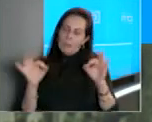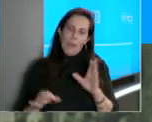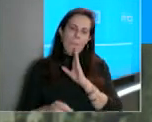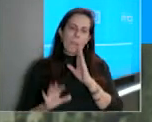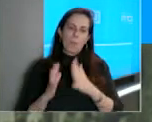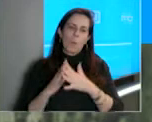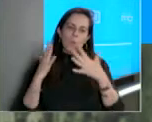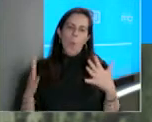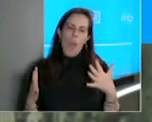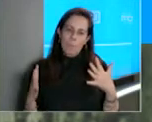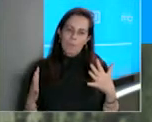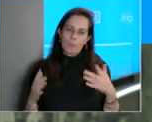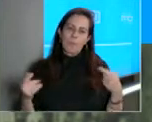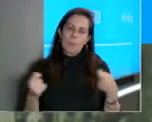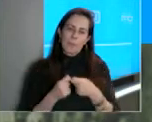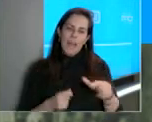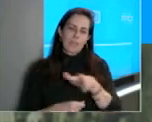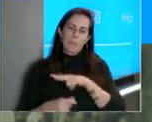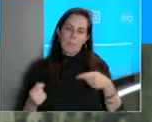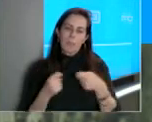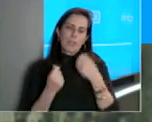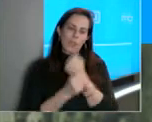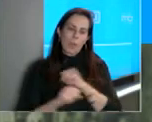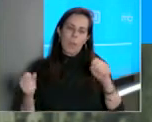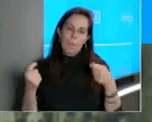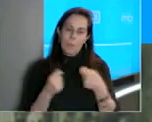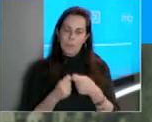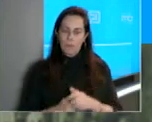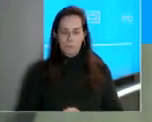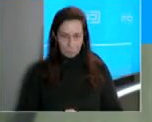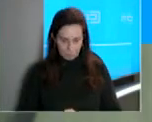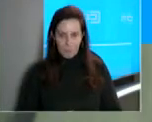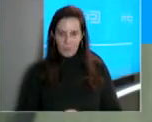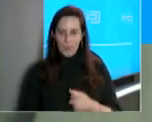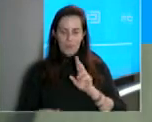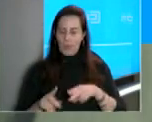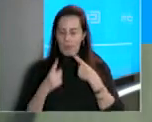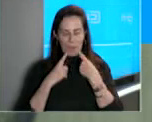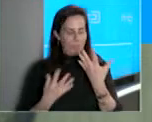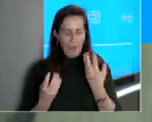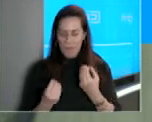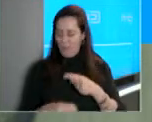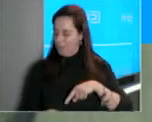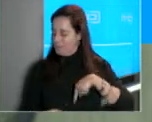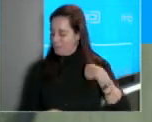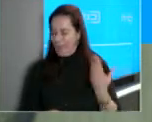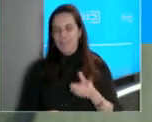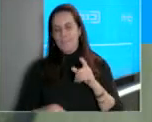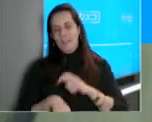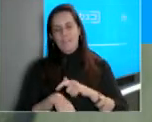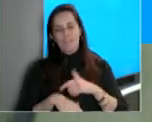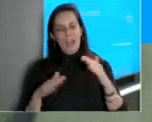בעיה מאוד מאוד חמורה מבחינת ציבורית, מבחינת הדמוקרטיה ומבחינת הציבור. טוב, אנחנו יכולים לדבר על הנושא הזה באמת עוד שעות, אבל